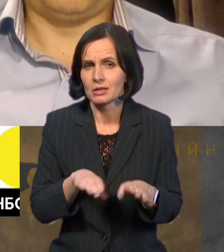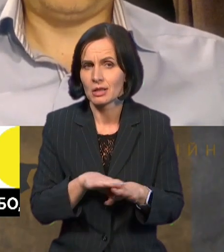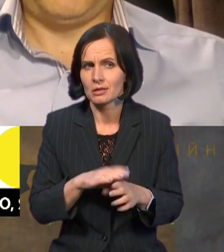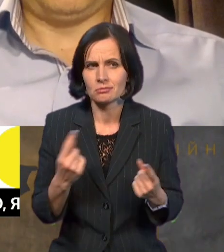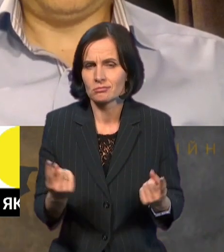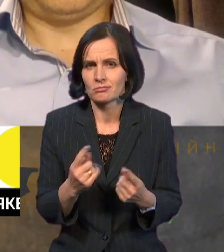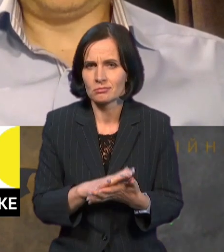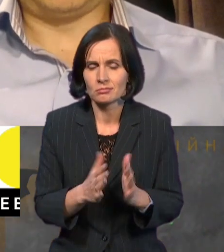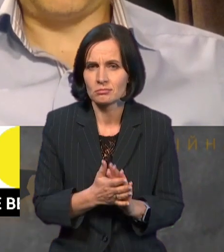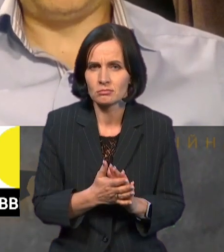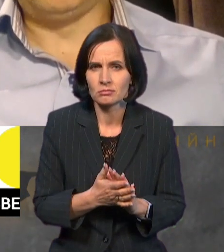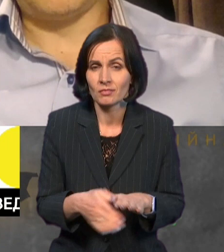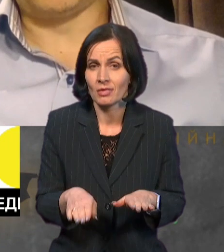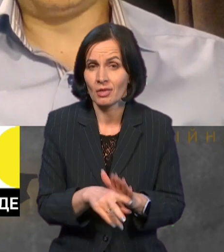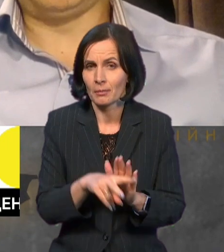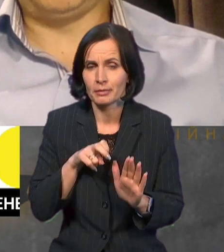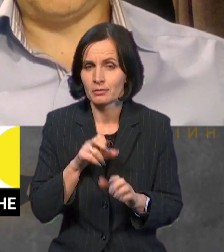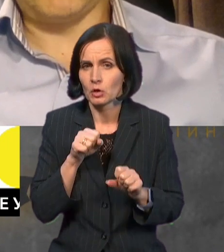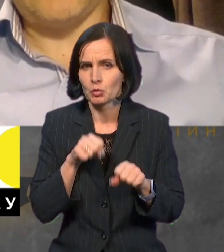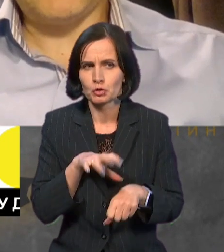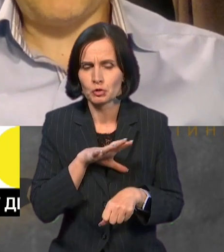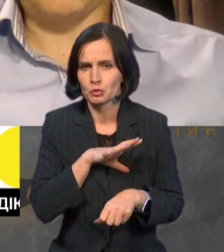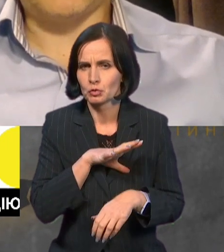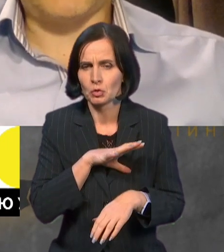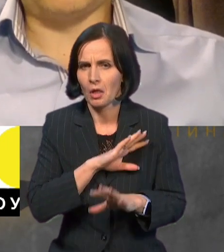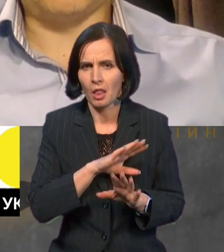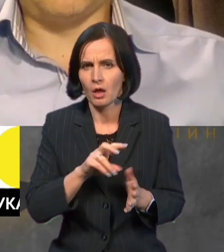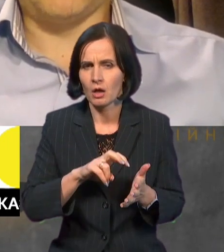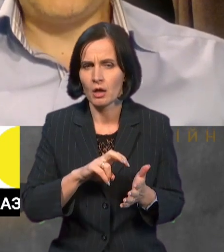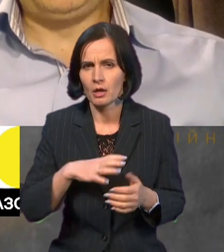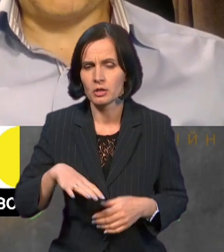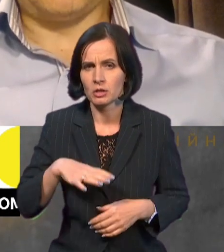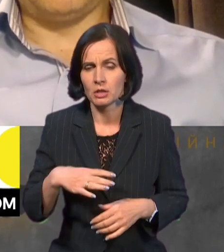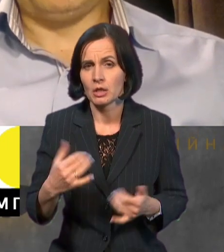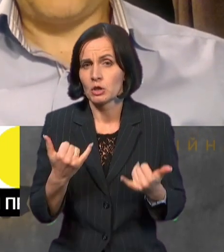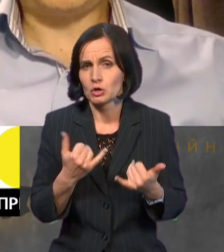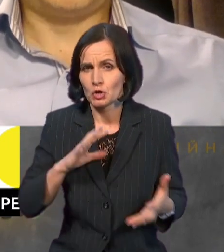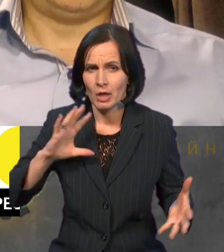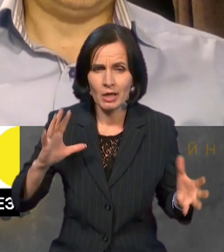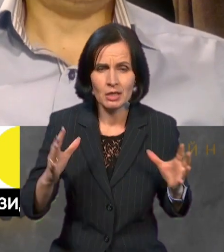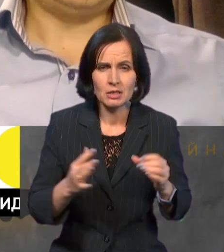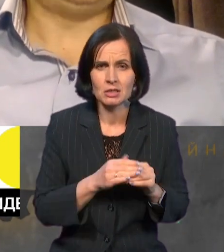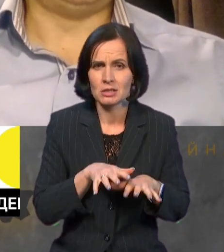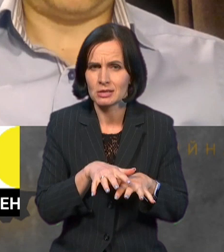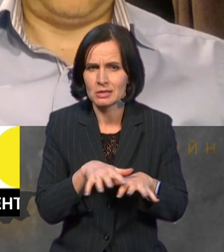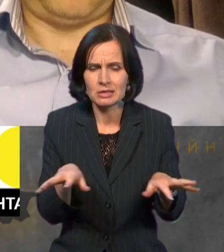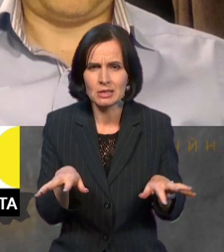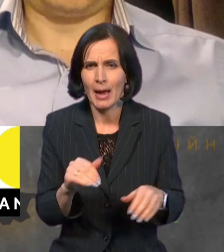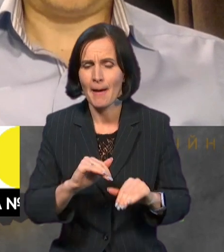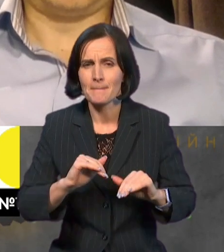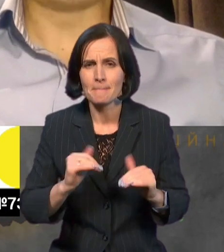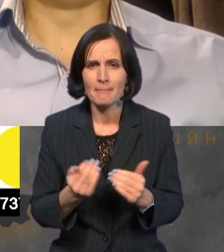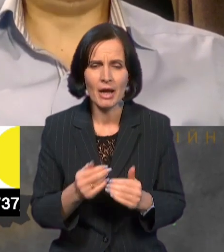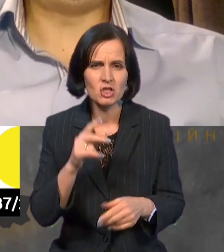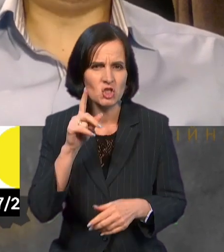звичайних умов, таких відключень можна було не очікувати. Сьогодні ж просто система в цілому менш, ну, надійна, якщо так